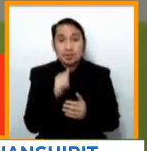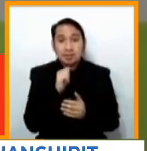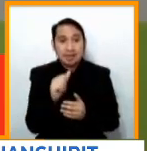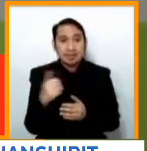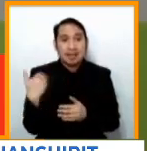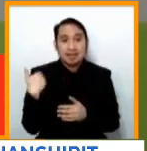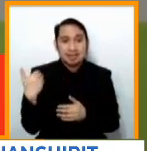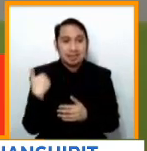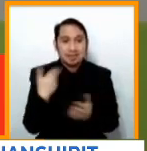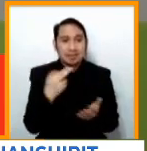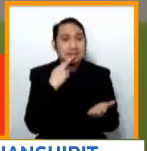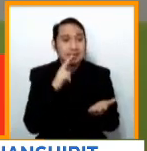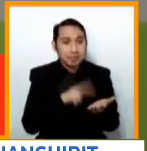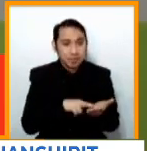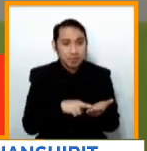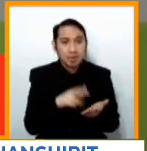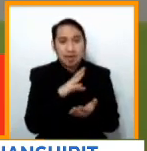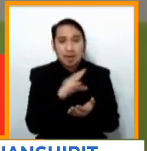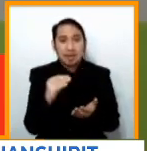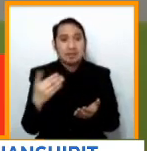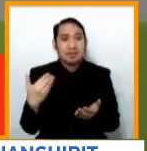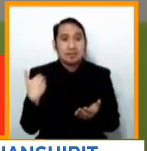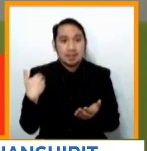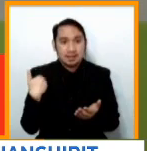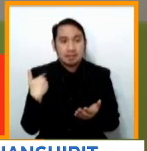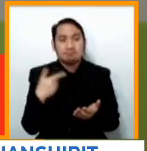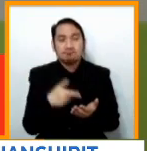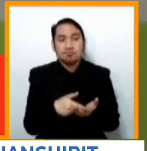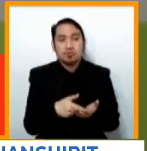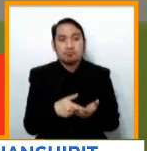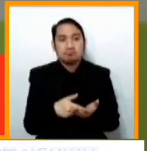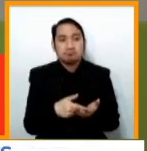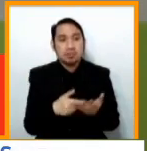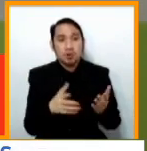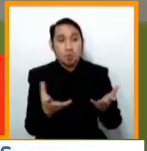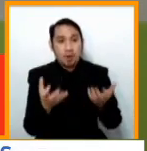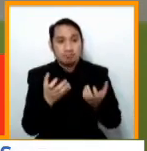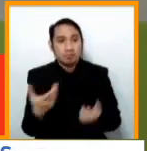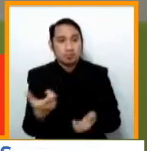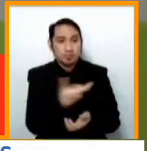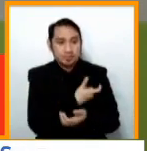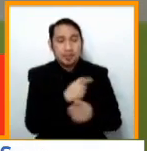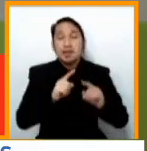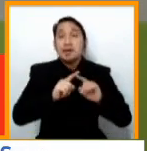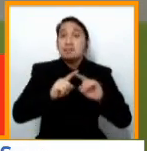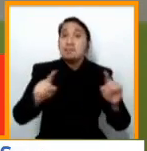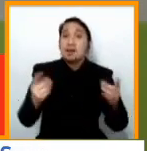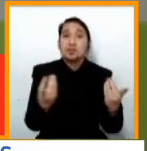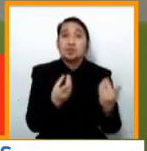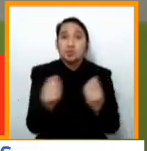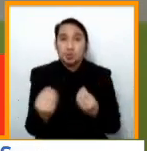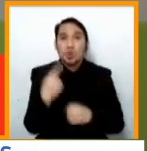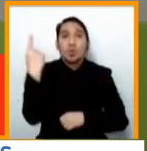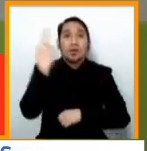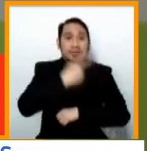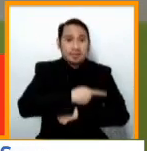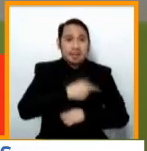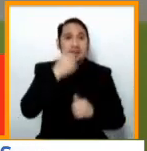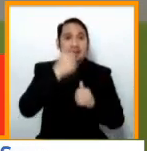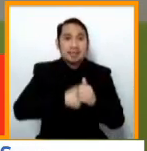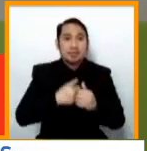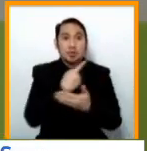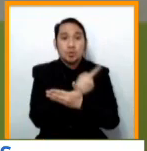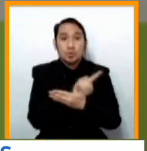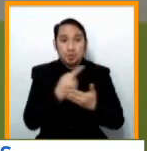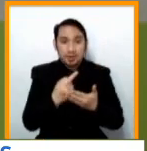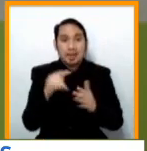nakapag-register at mga hindi residente ng lungsod na gustong magpabakuna. Pero gagawin lang ito isang araw kada linggo. Yan ang